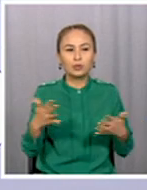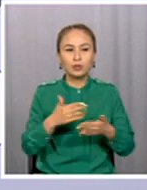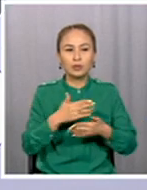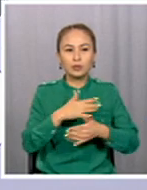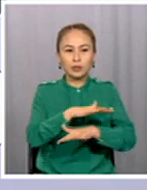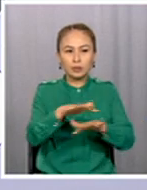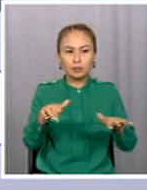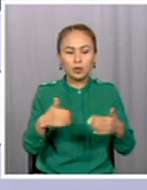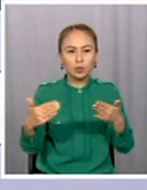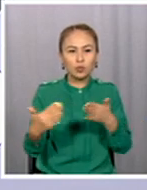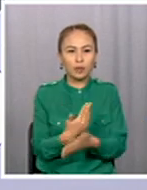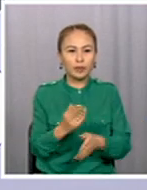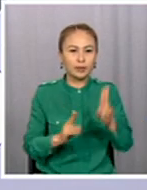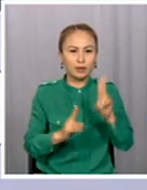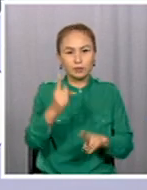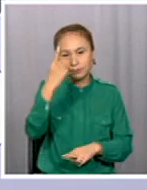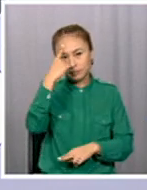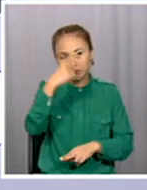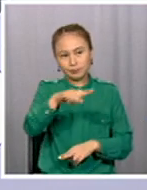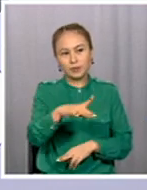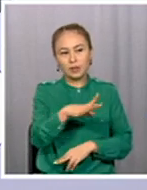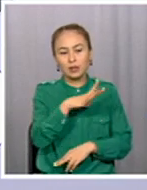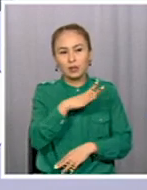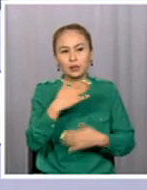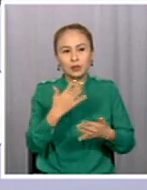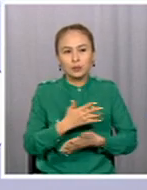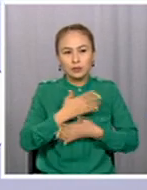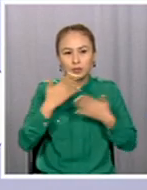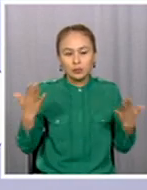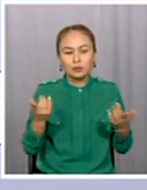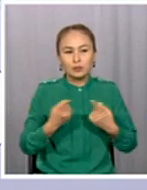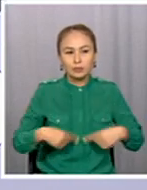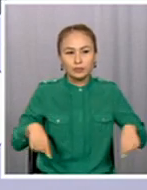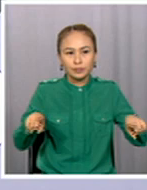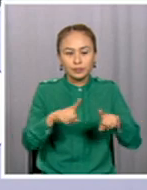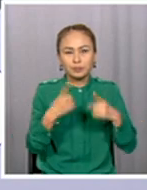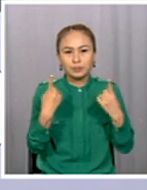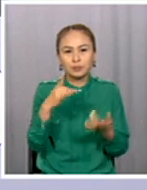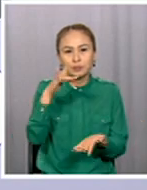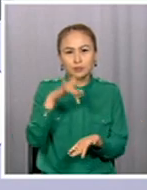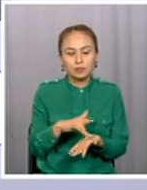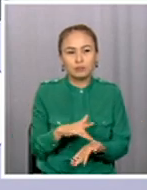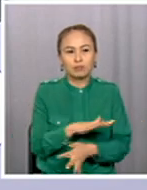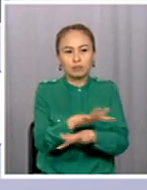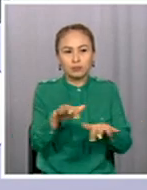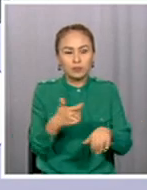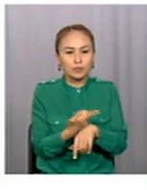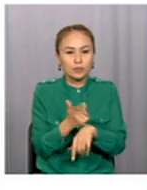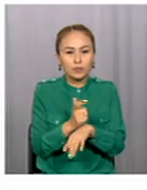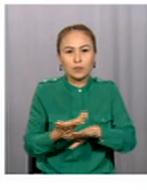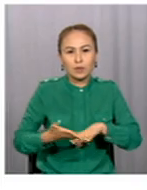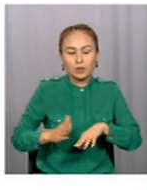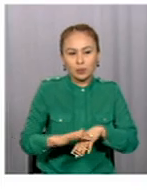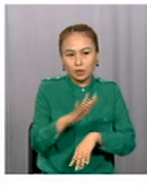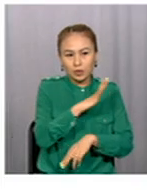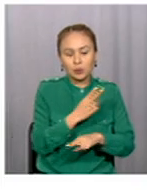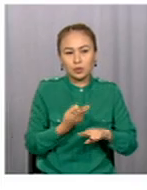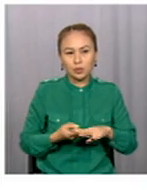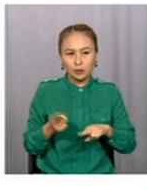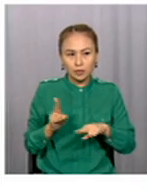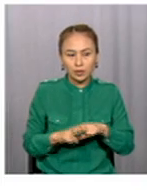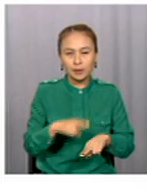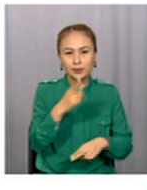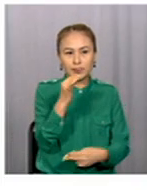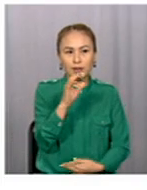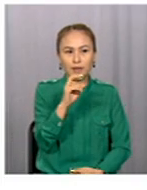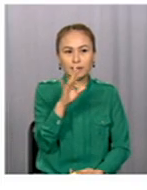жаңа тәсілін ойластырды. Әрине, үлкен аумақты бір орталықтан бағындыру өте қиын болатын. Сондықтан да